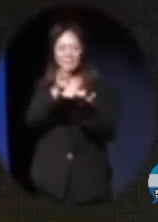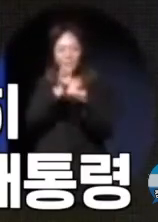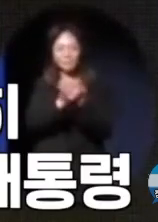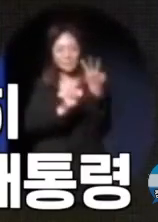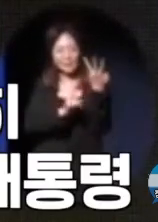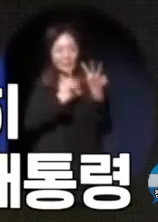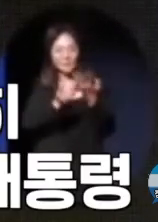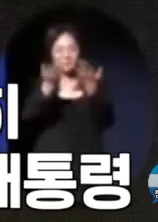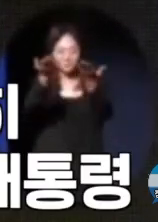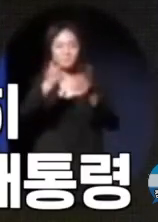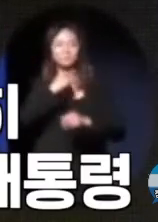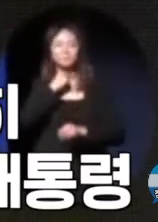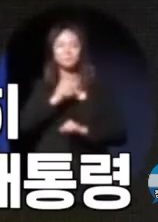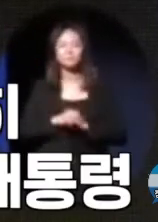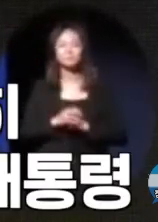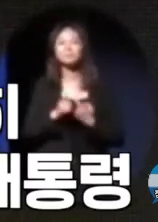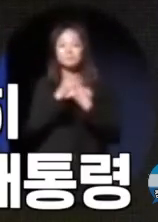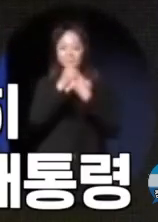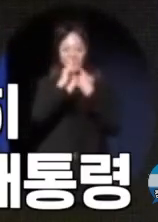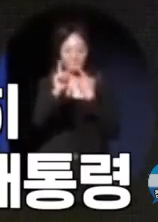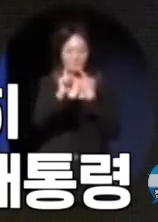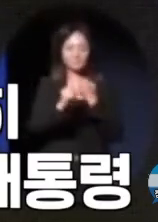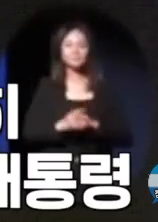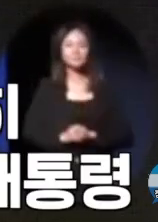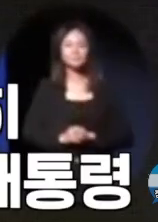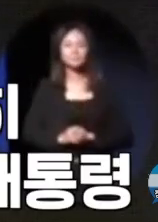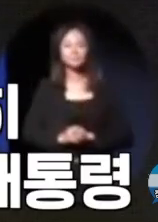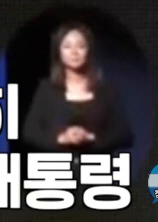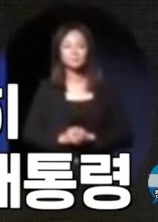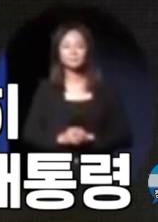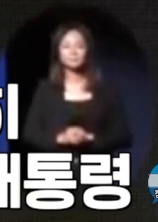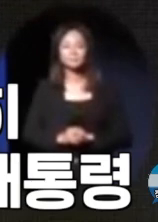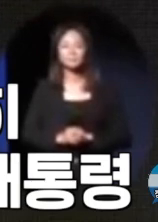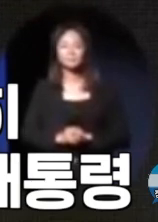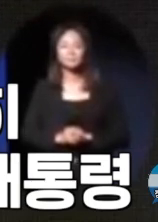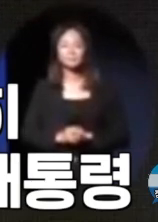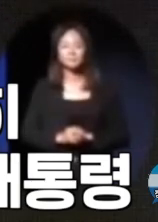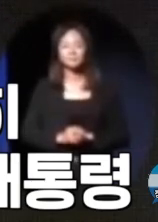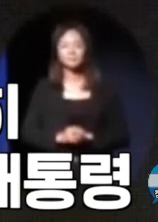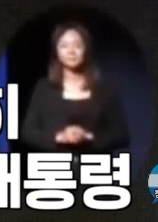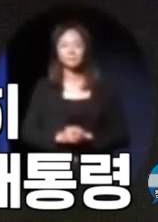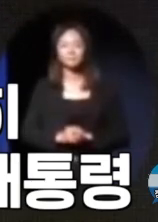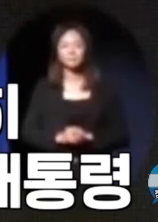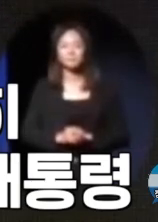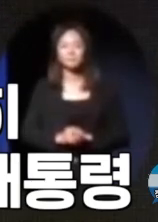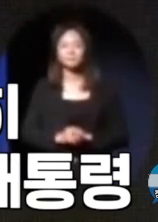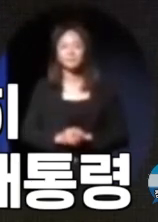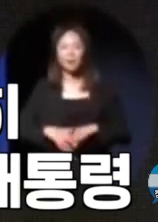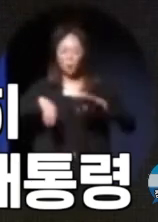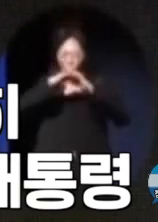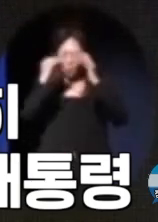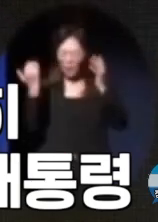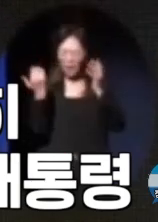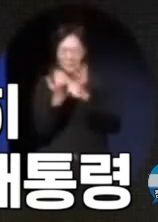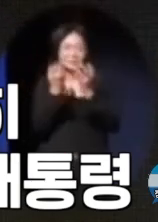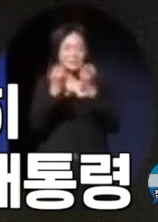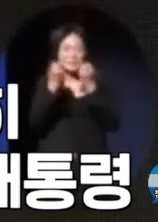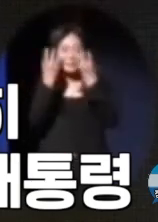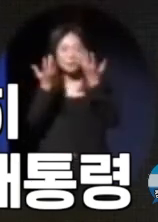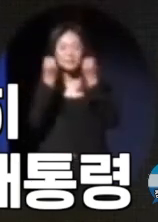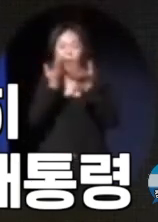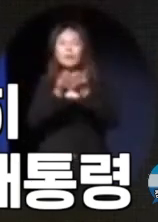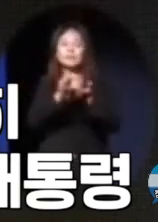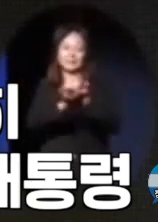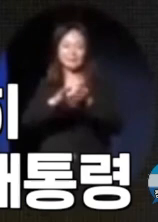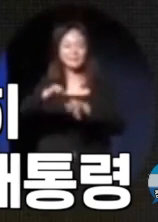약속드립니다. 첫째, 한 번도 꿈꿔본 적이 없는 완전히 새로운 혁신